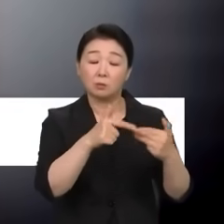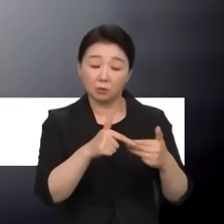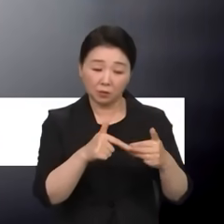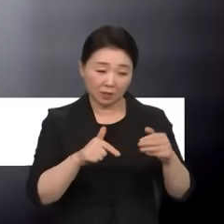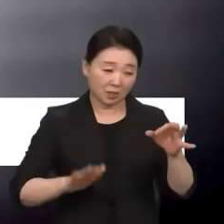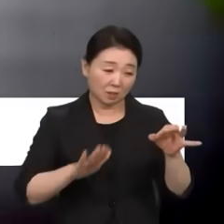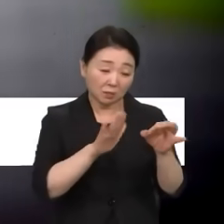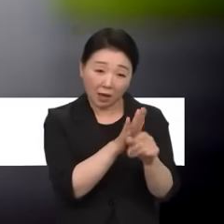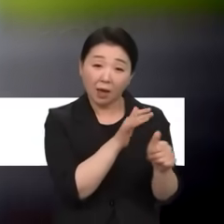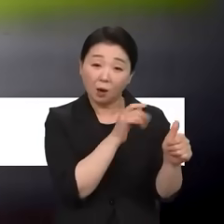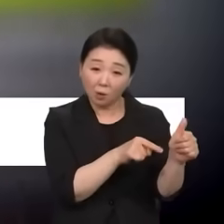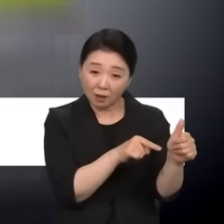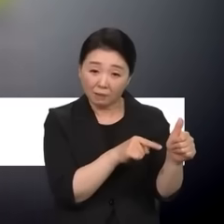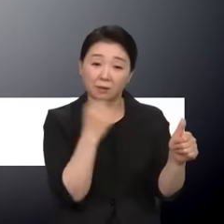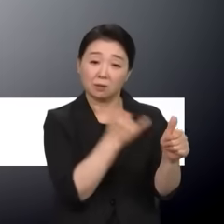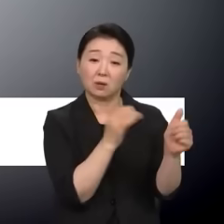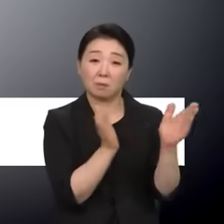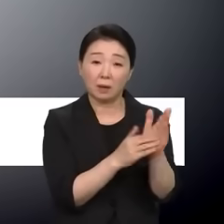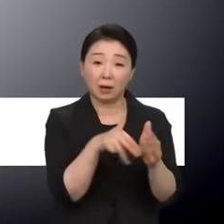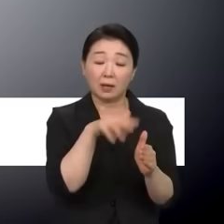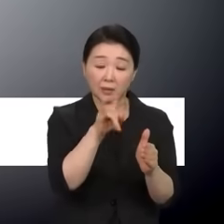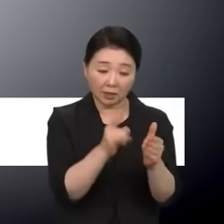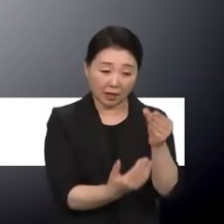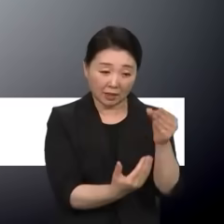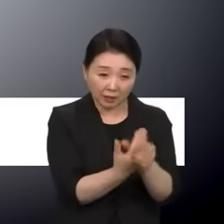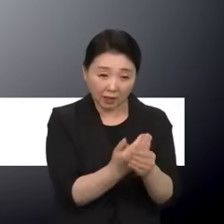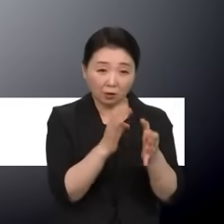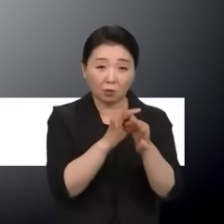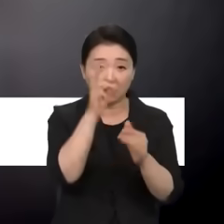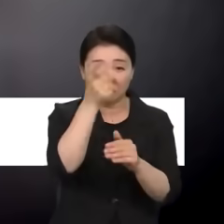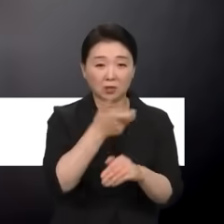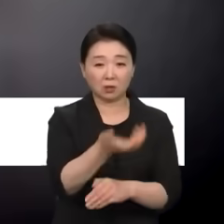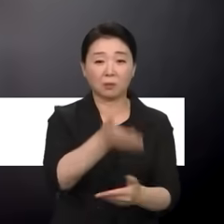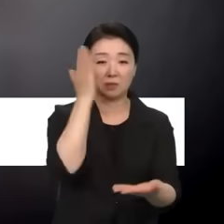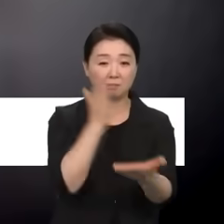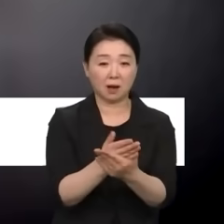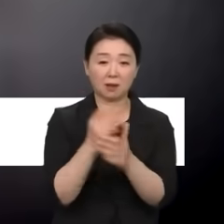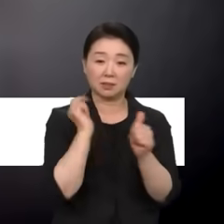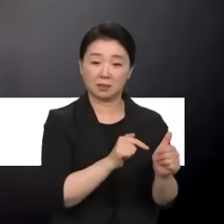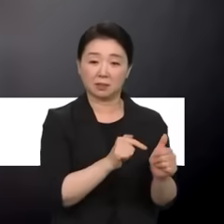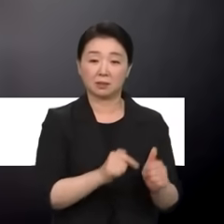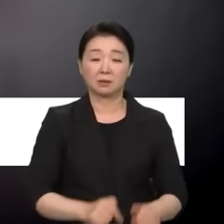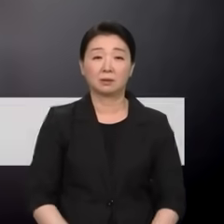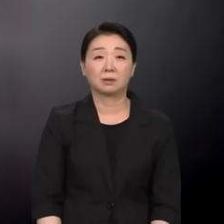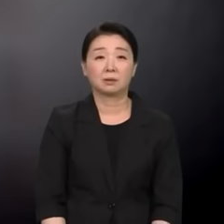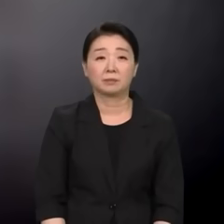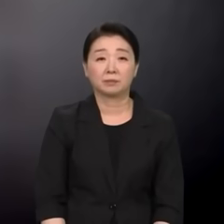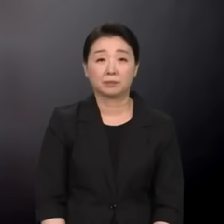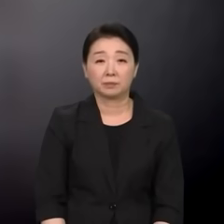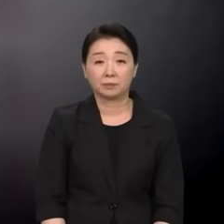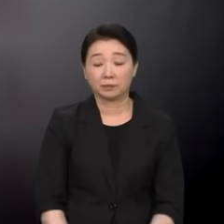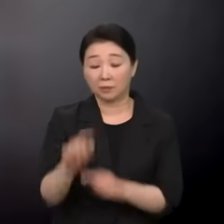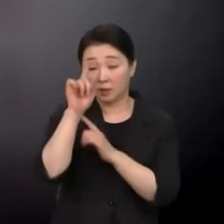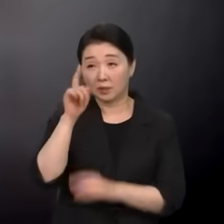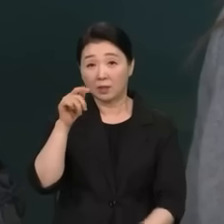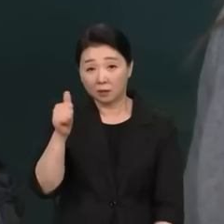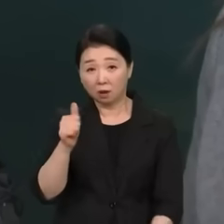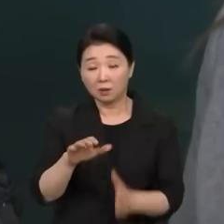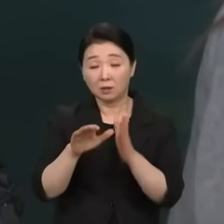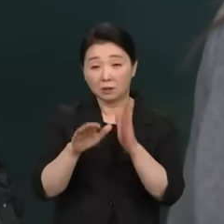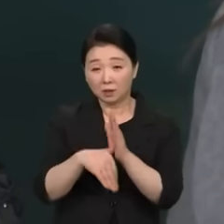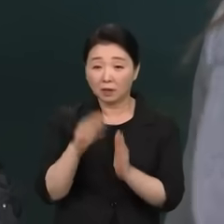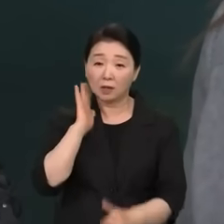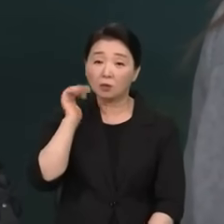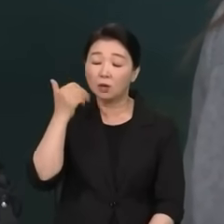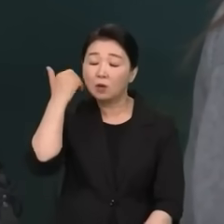해병대 사령관에게 전화해 최상병 순직 사건을 경찰로 넘기지 말라고 지시했습니다. 이 전 장관이 당시